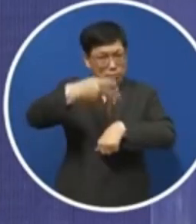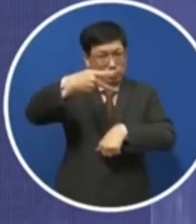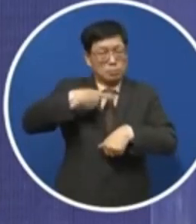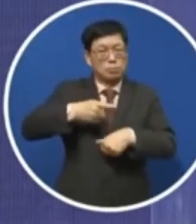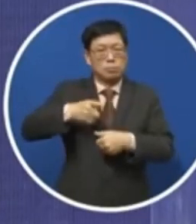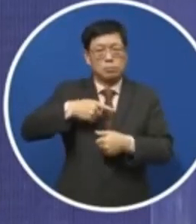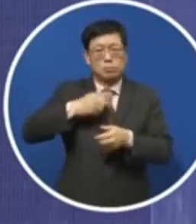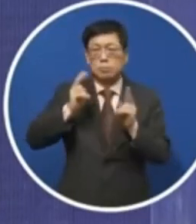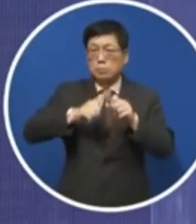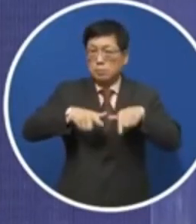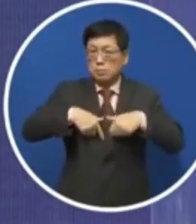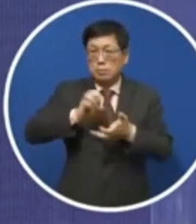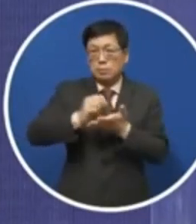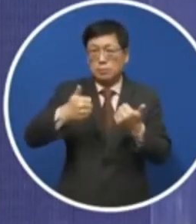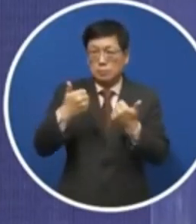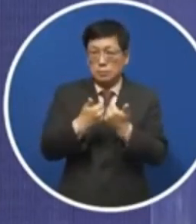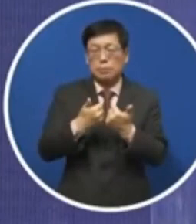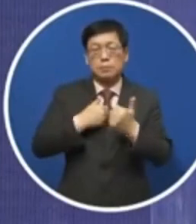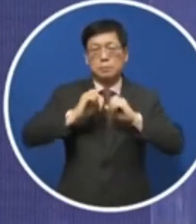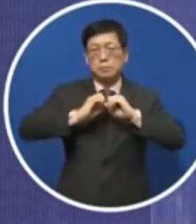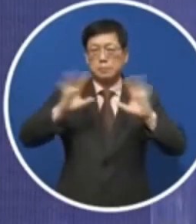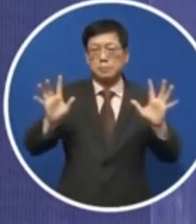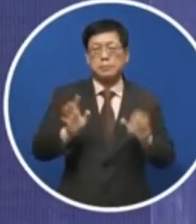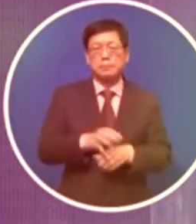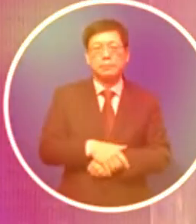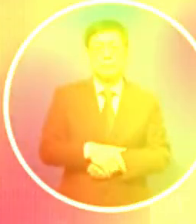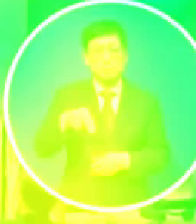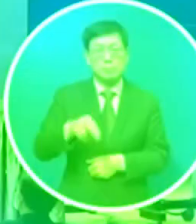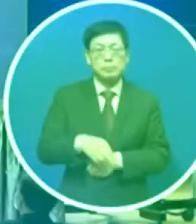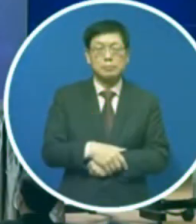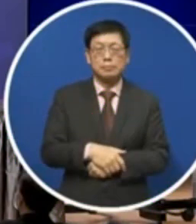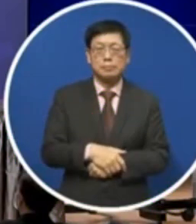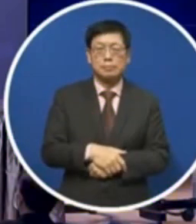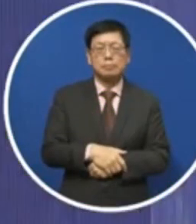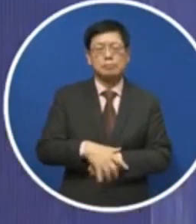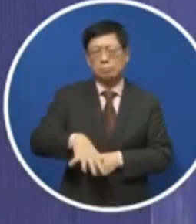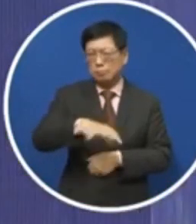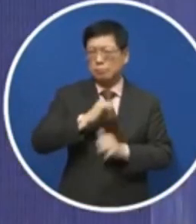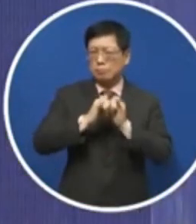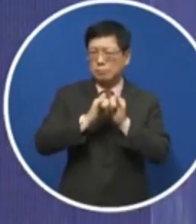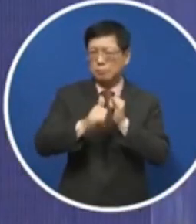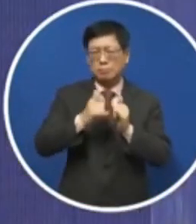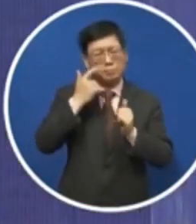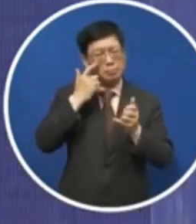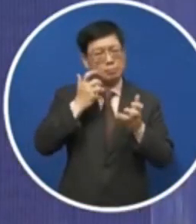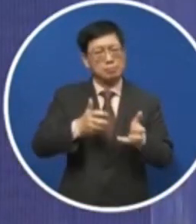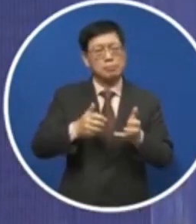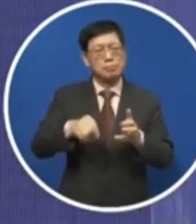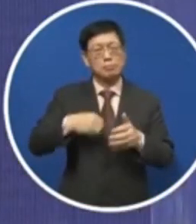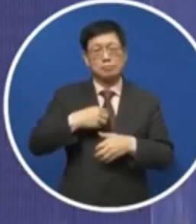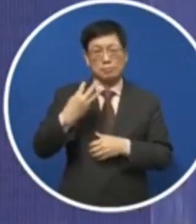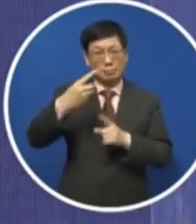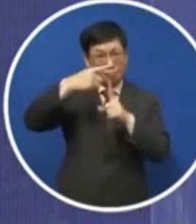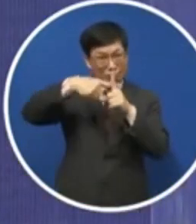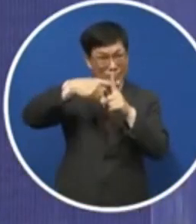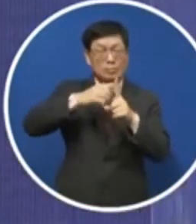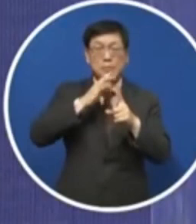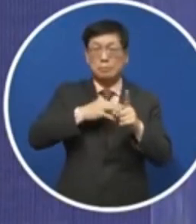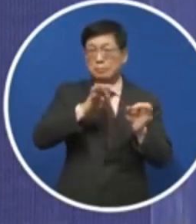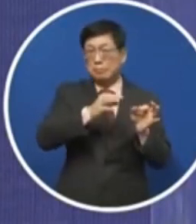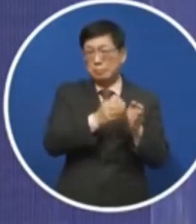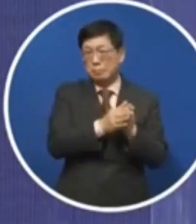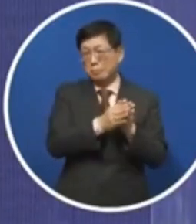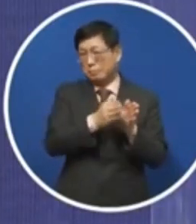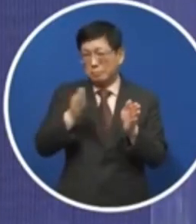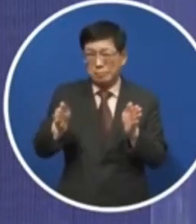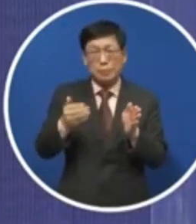的指挥中心的记者会跟国荣通报统一说明。大家都很关注哈、我们现在的三级警戒是否延长